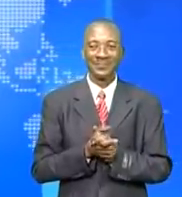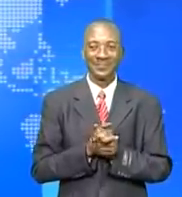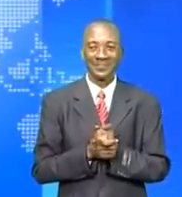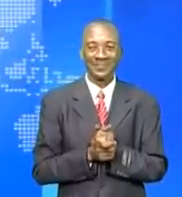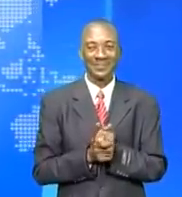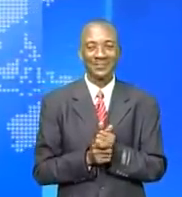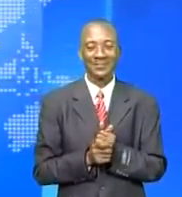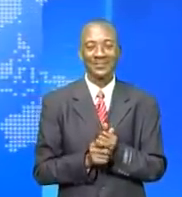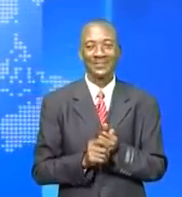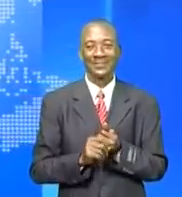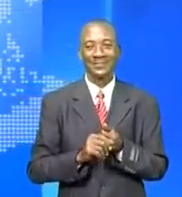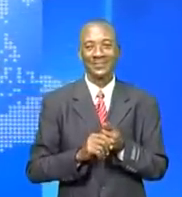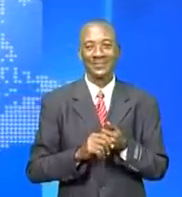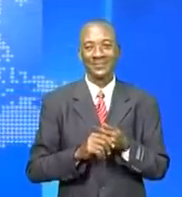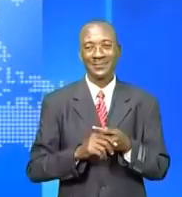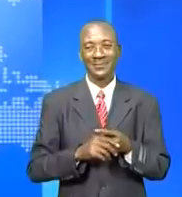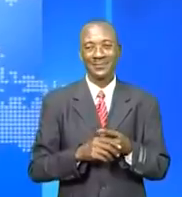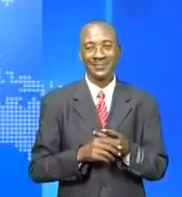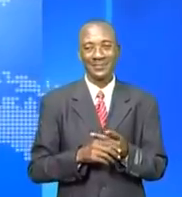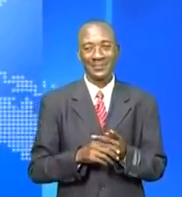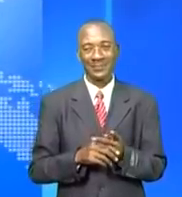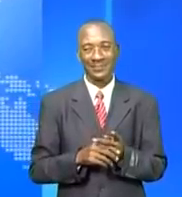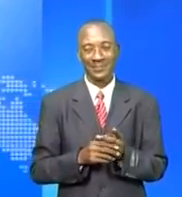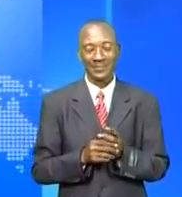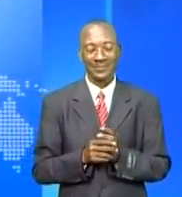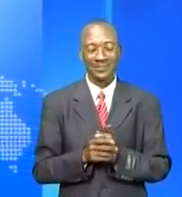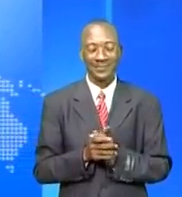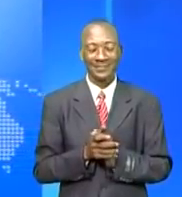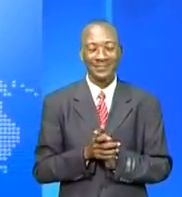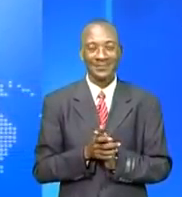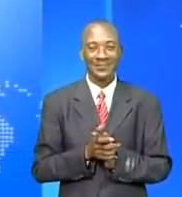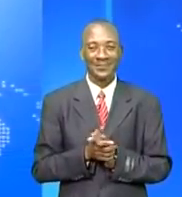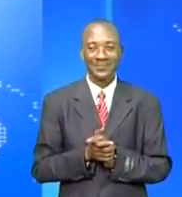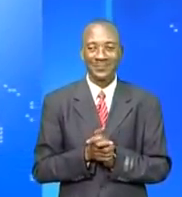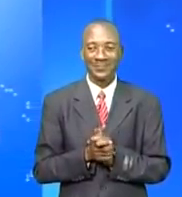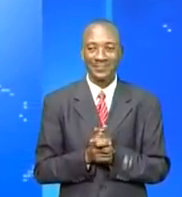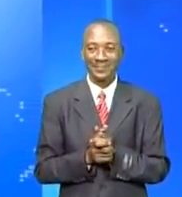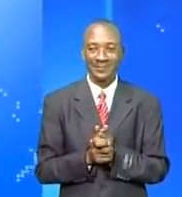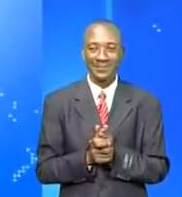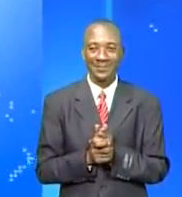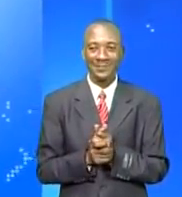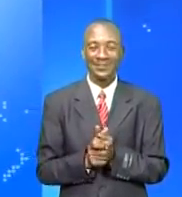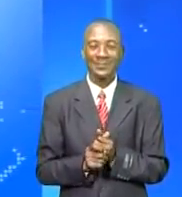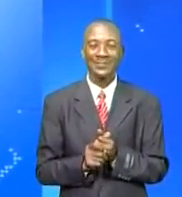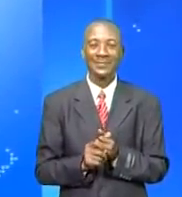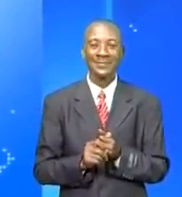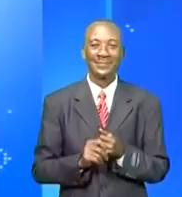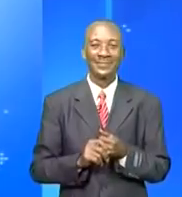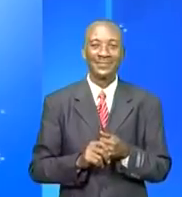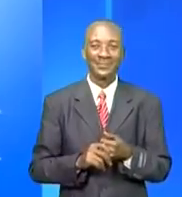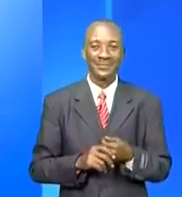fidèles téléspectatrices de ce journal, une femme entrepreneur, Chibi Chabene. Moi, je vous retrouve